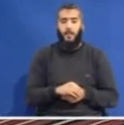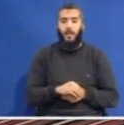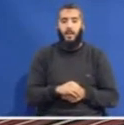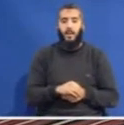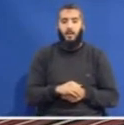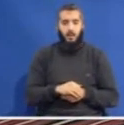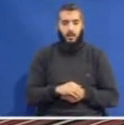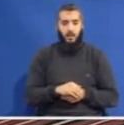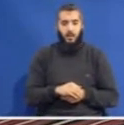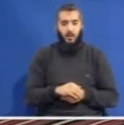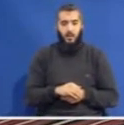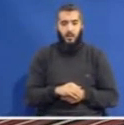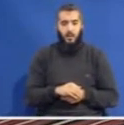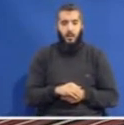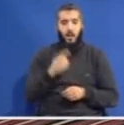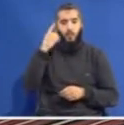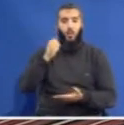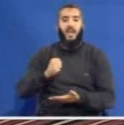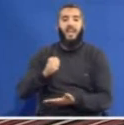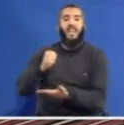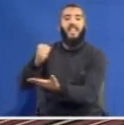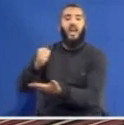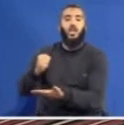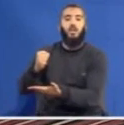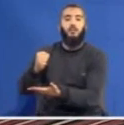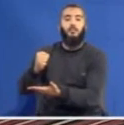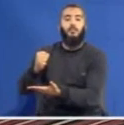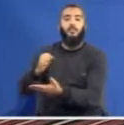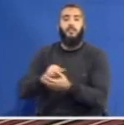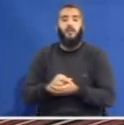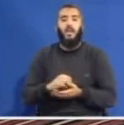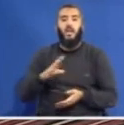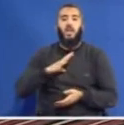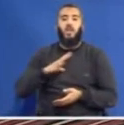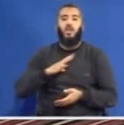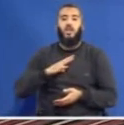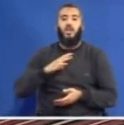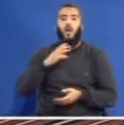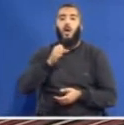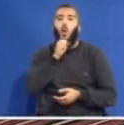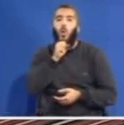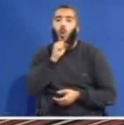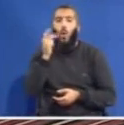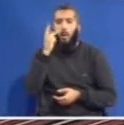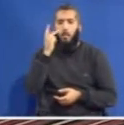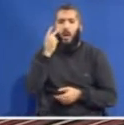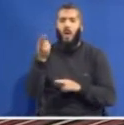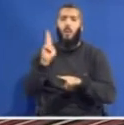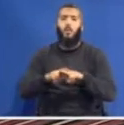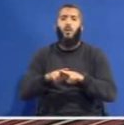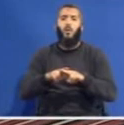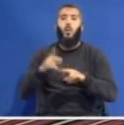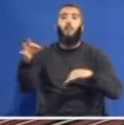أنا في مجال الورش. أيوة. أنا حنا يا جدي الله يرحمه مزوج بربع